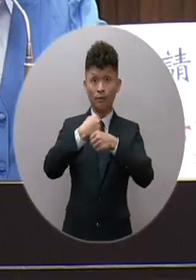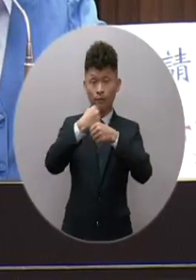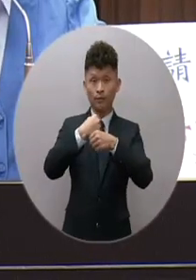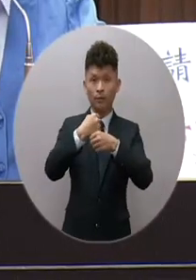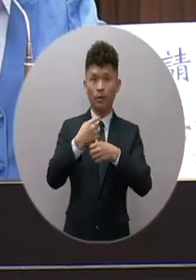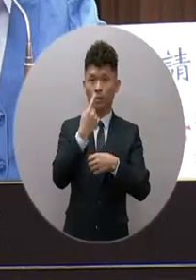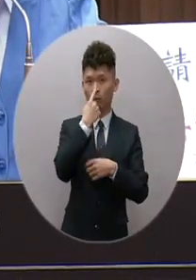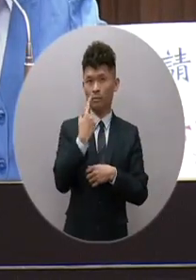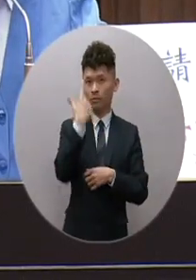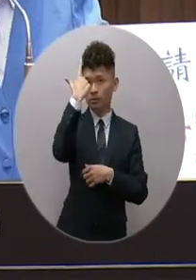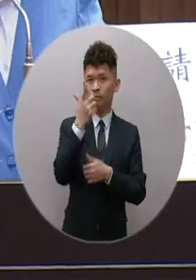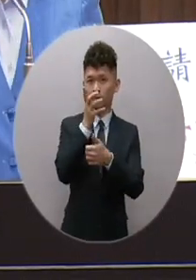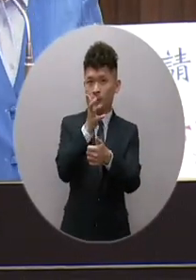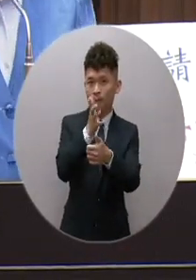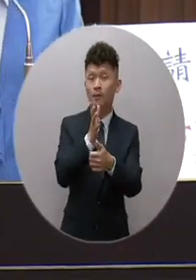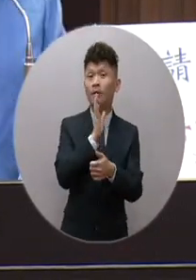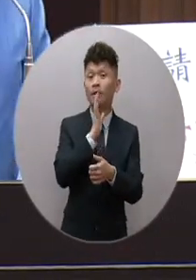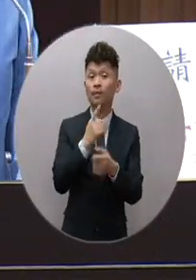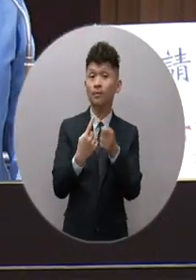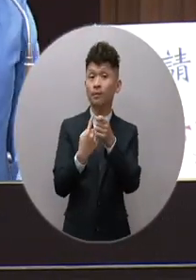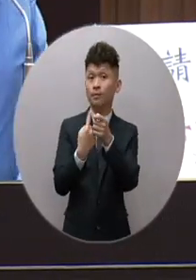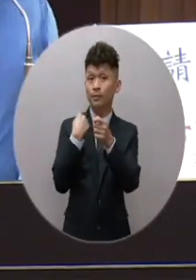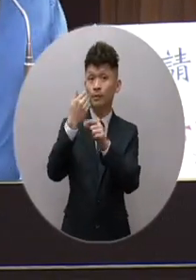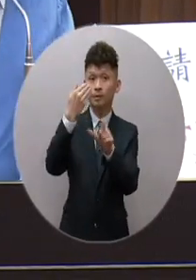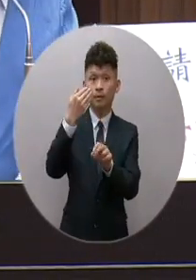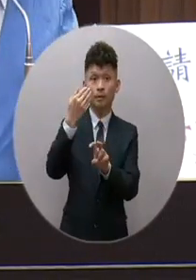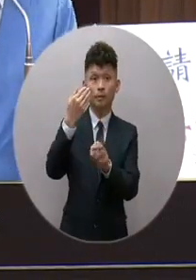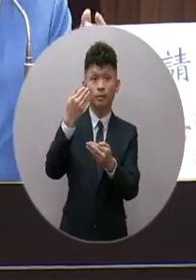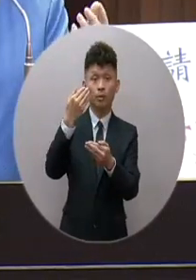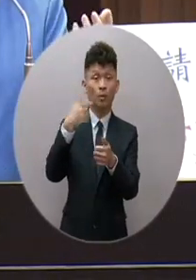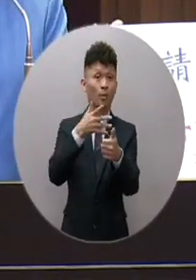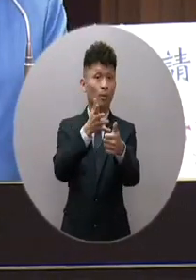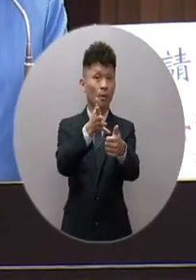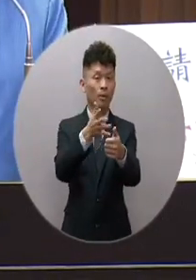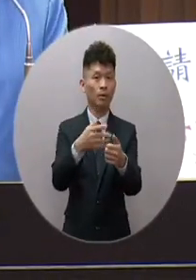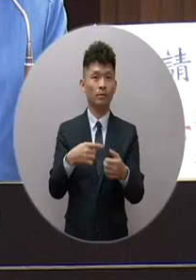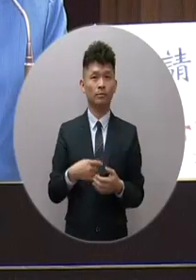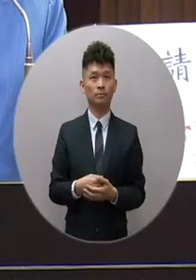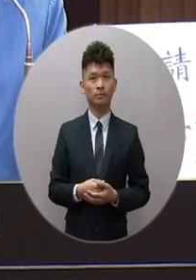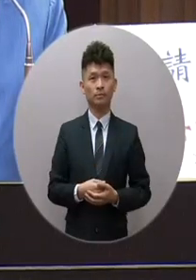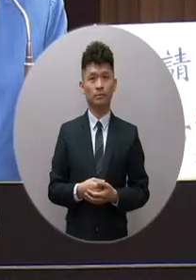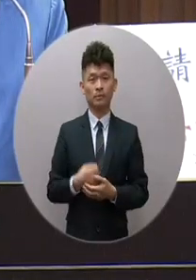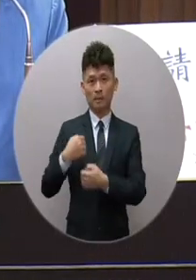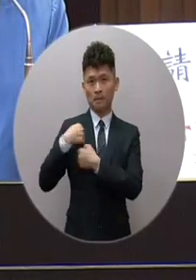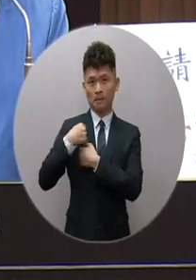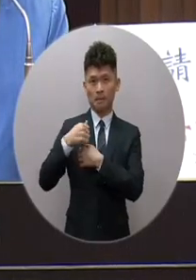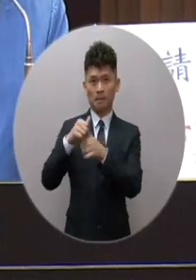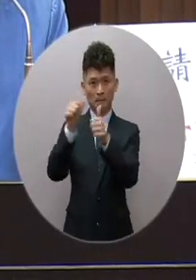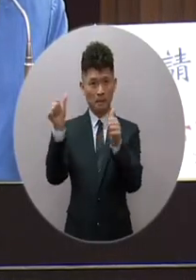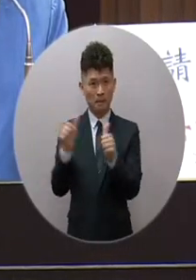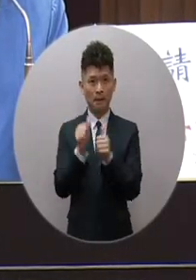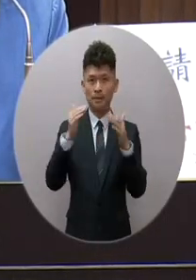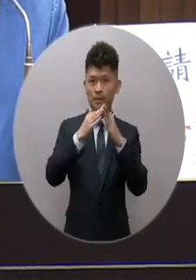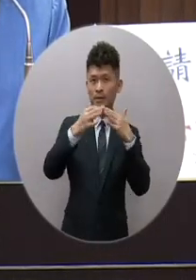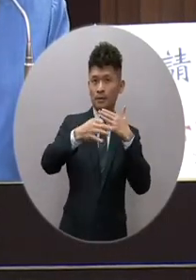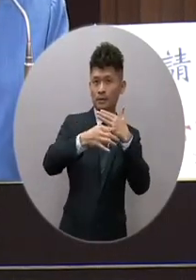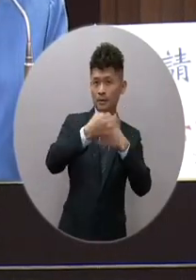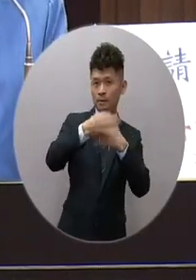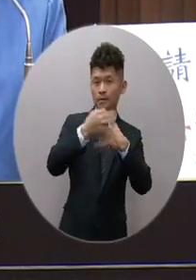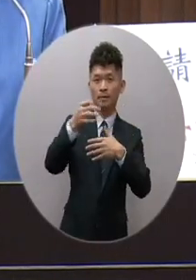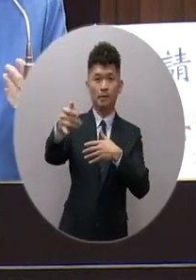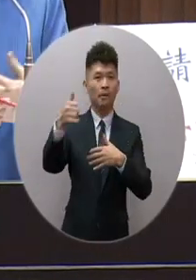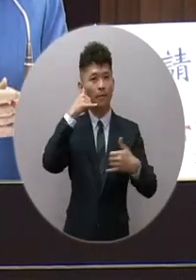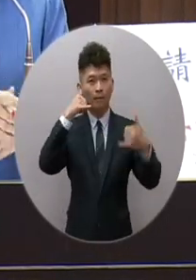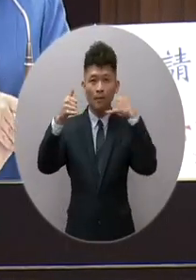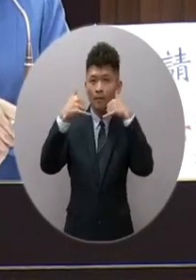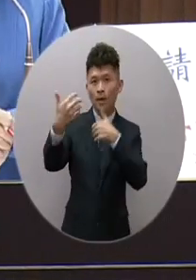是我上次总质询哈，去年9月29号问，因为我就接到很多的艺男跟家庭家长打电